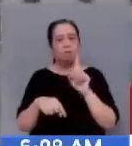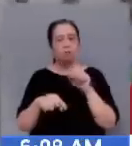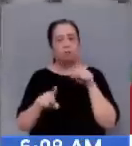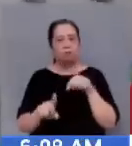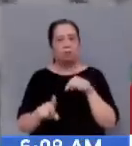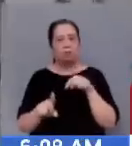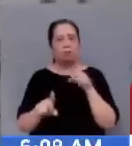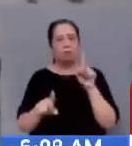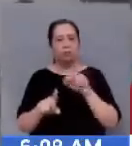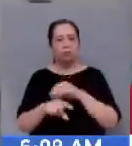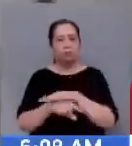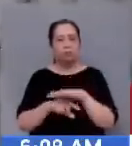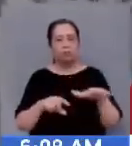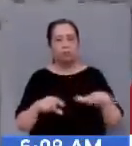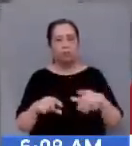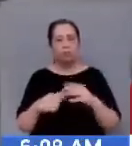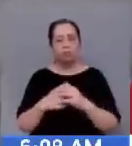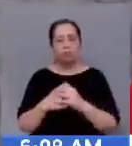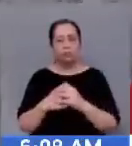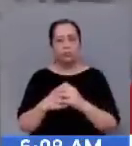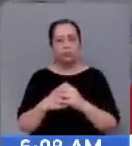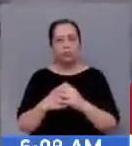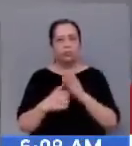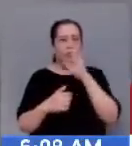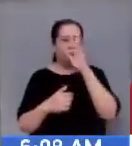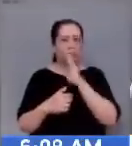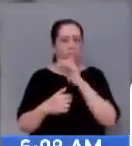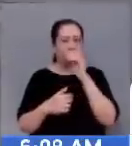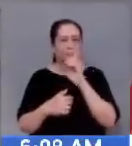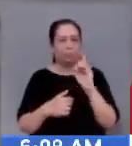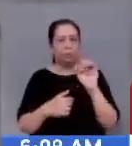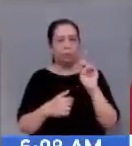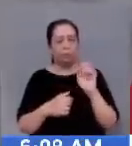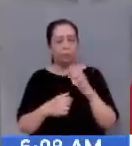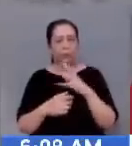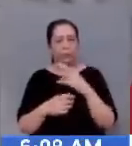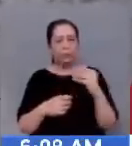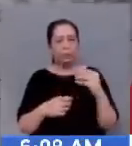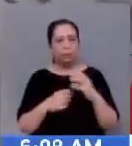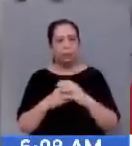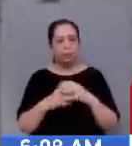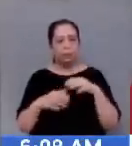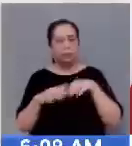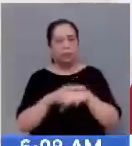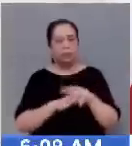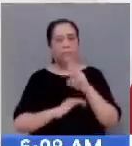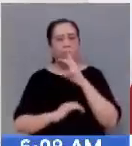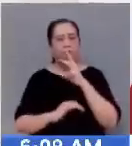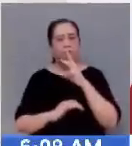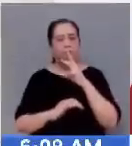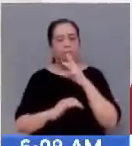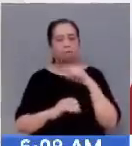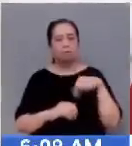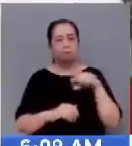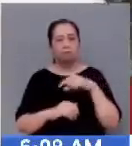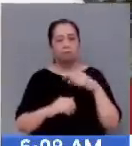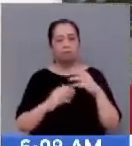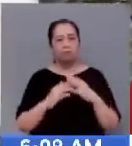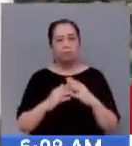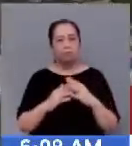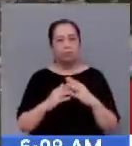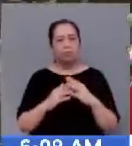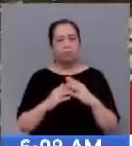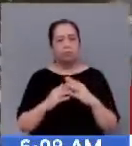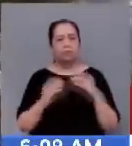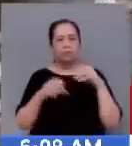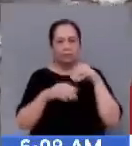apektado po rito, yung pagkasira po ng dike, at saka po pagpasok po ng tubig dito sa amin, sa loob Fatima